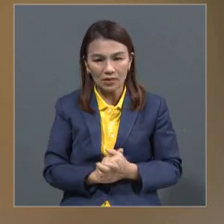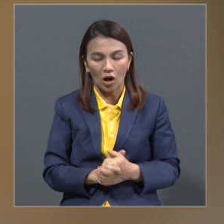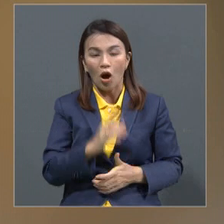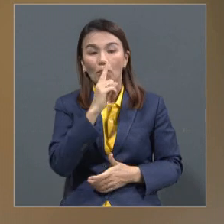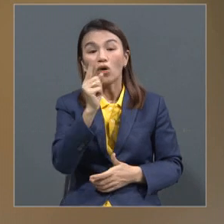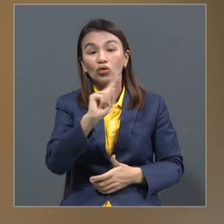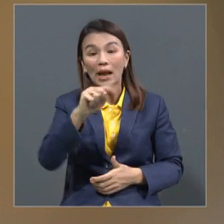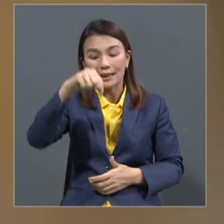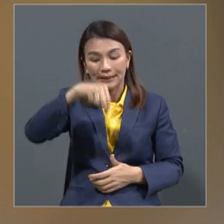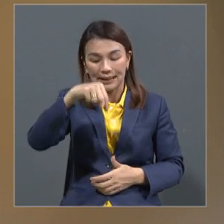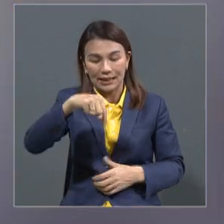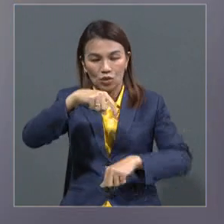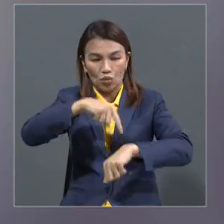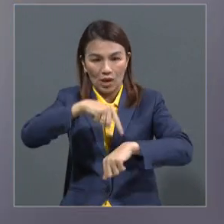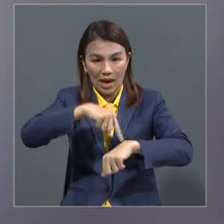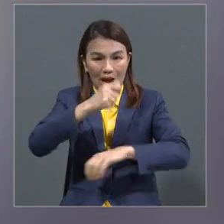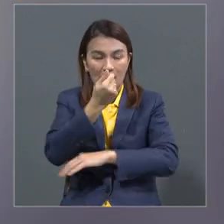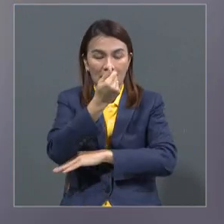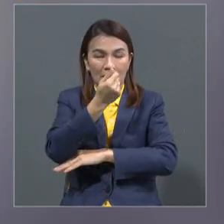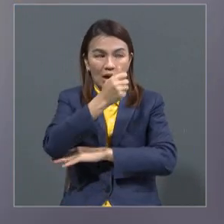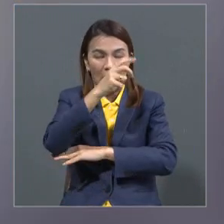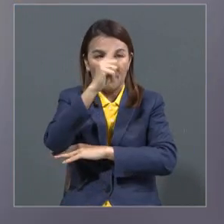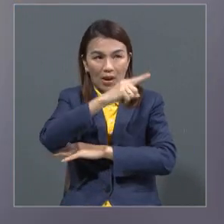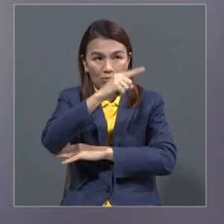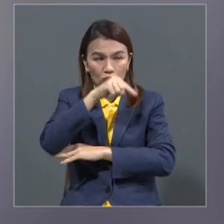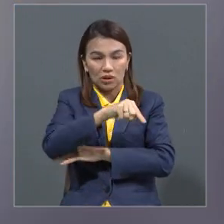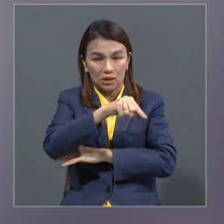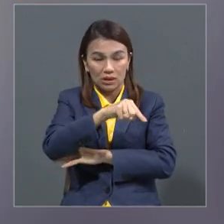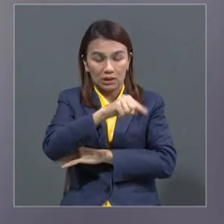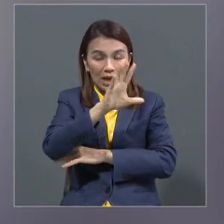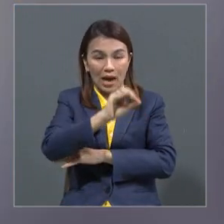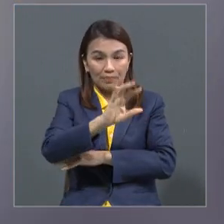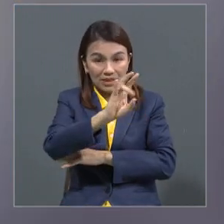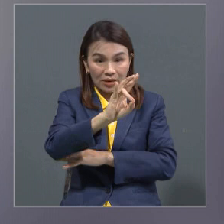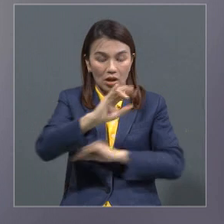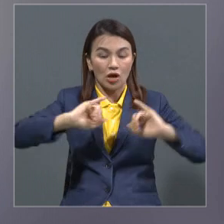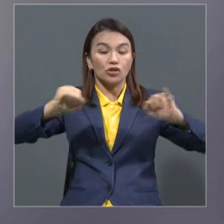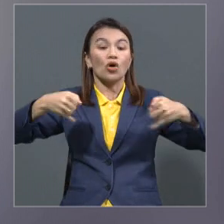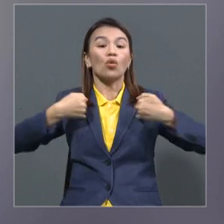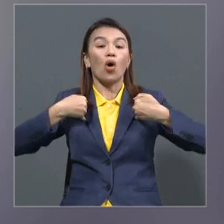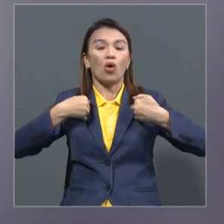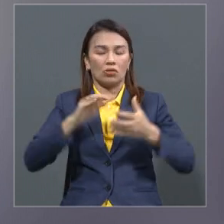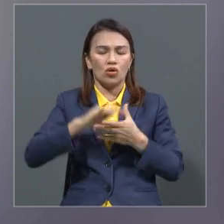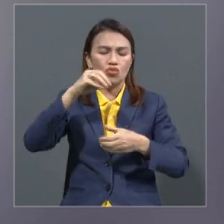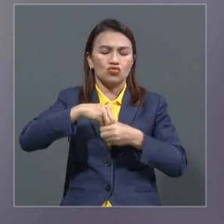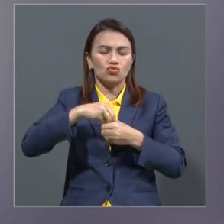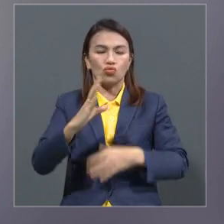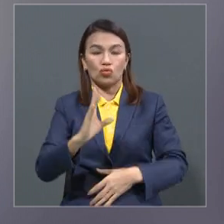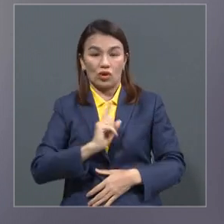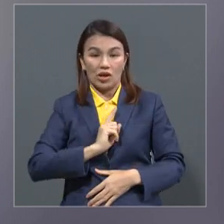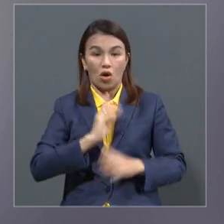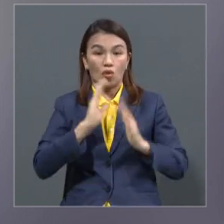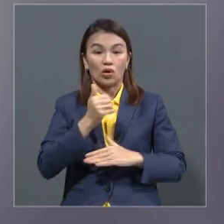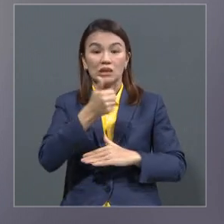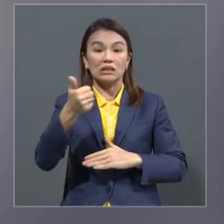จุดนี้แหละตั้งแต่1357นาทีเนี่ยหญิงเจ้าของห้อง 502อยู่ในห้องเพียงคนเดียวจากนั้นคนอื่น